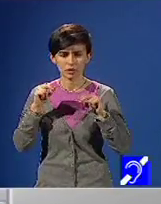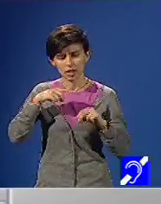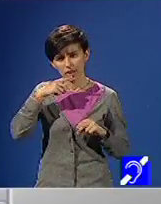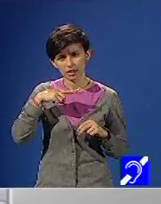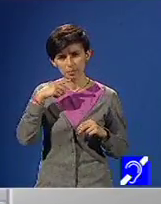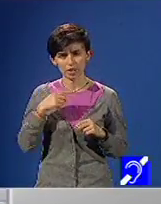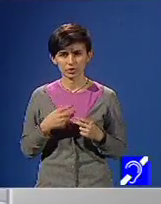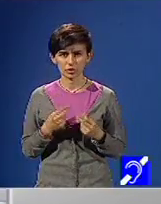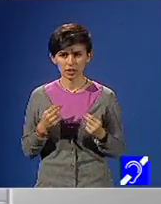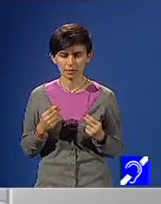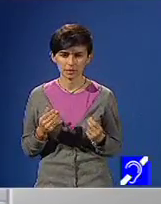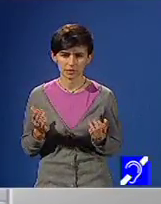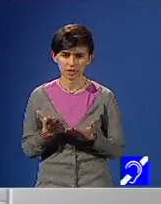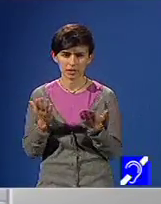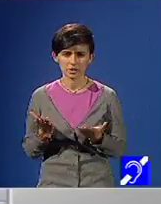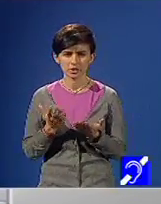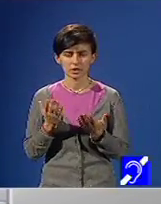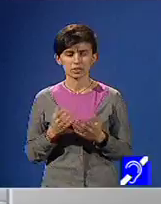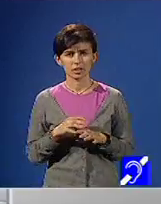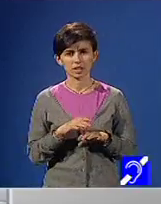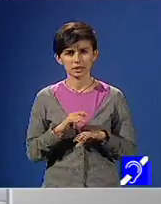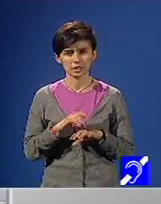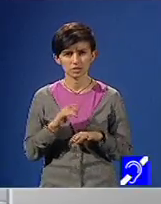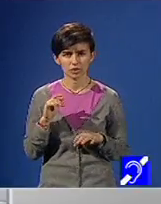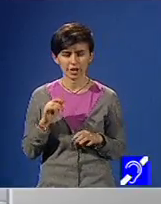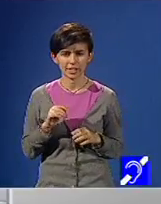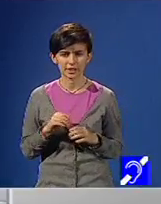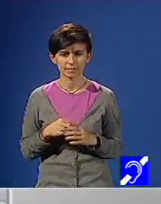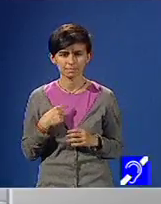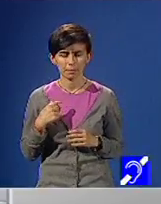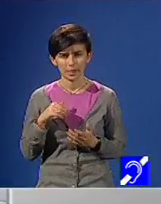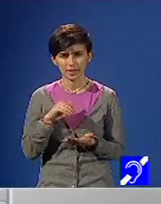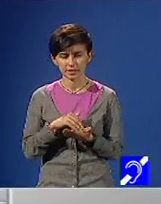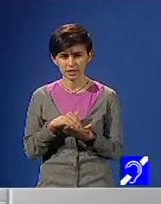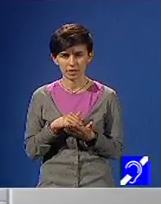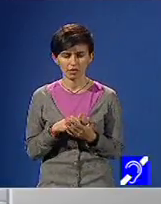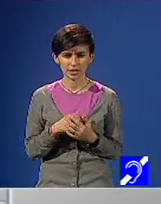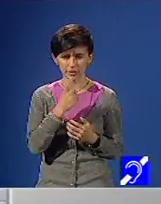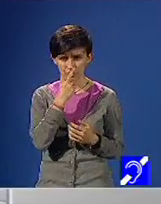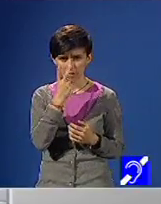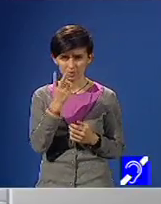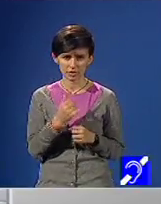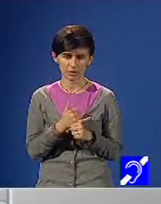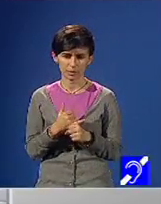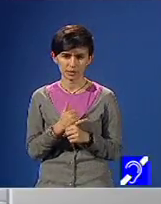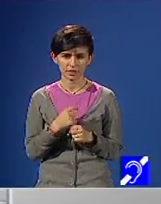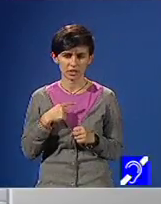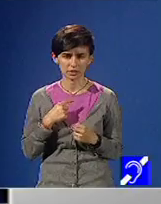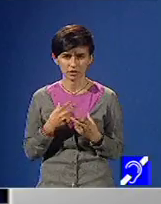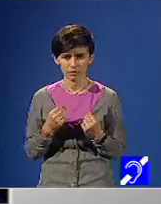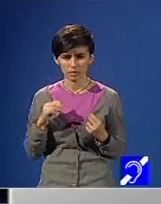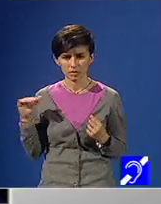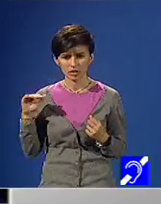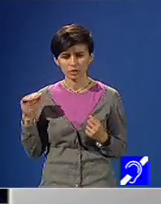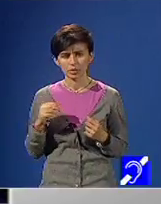Multă stimulare senzorială. Multă stimulare senzorială este nevoie și am constatat că avem din ce în ce mai mulți copii cu tulburări